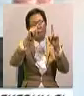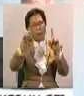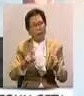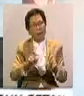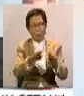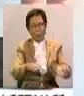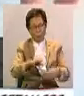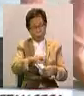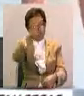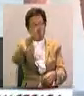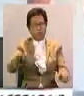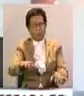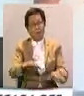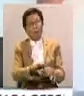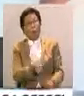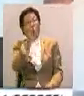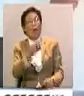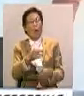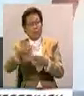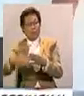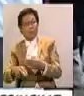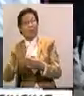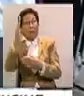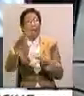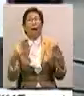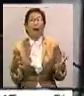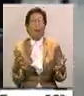bersemangat sikit nak buat. Dia tahu ada keputusan dia nanti macam mana.